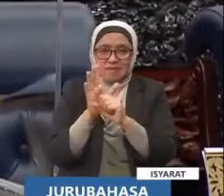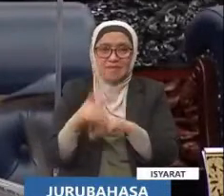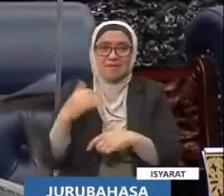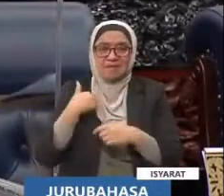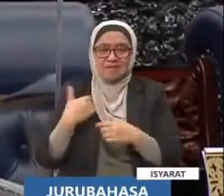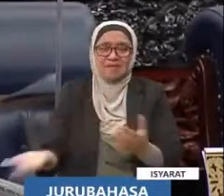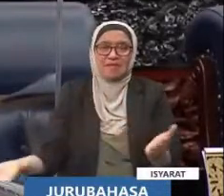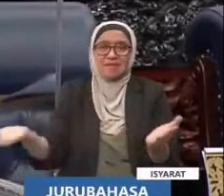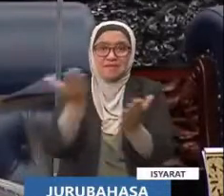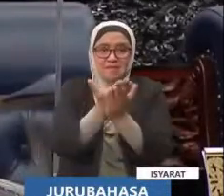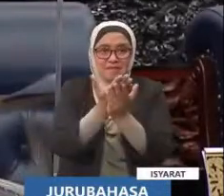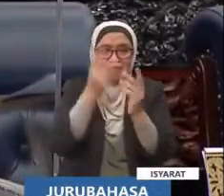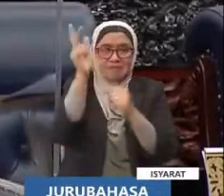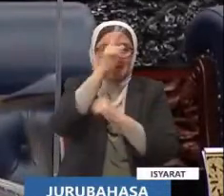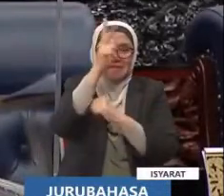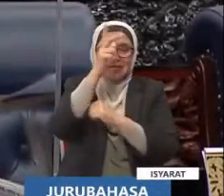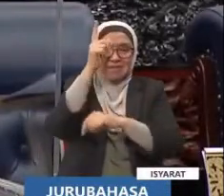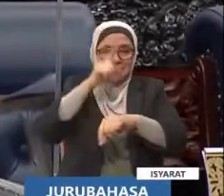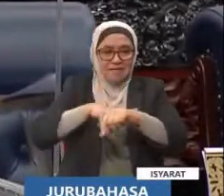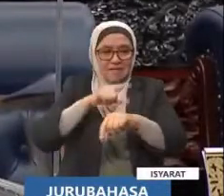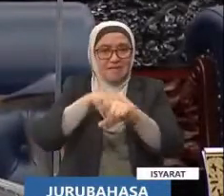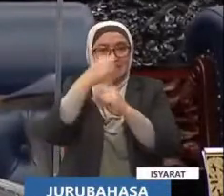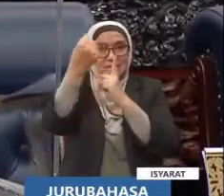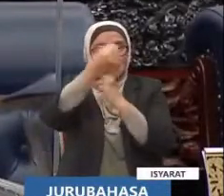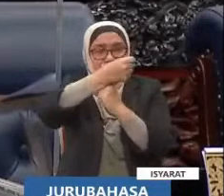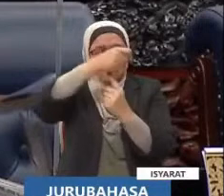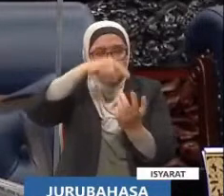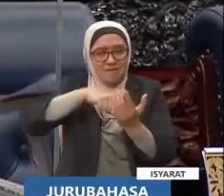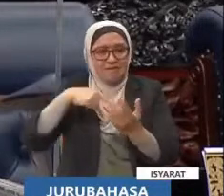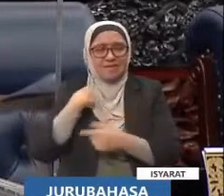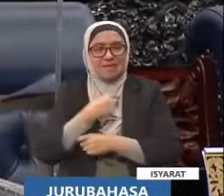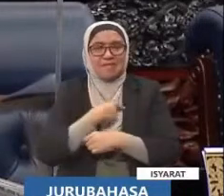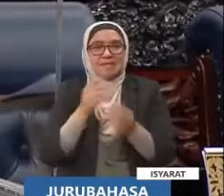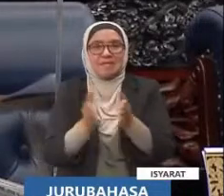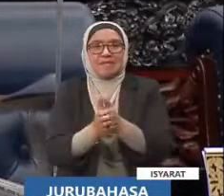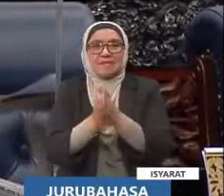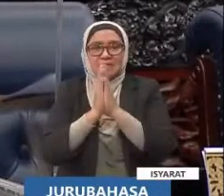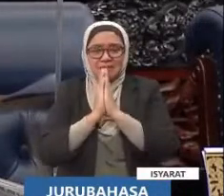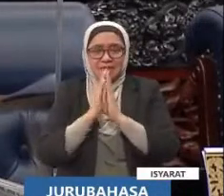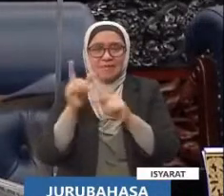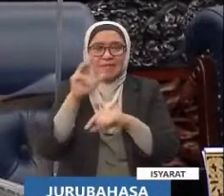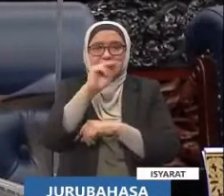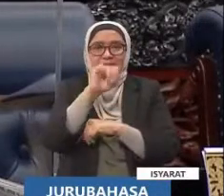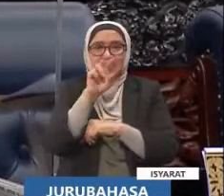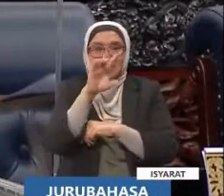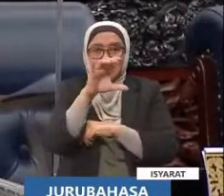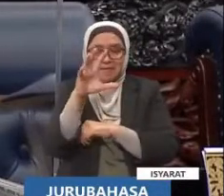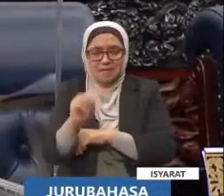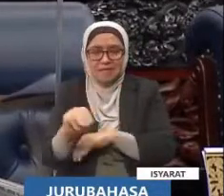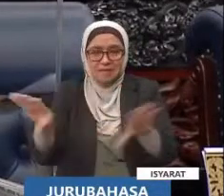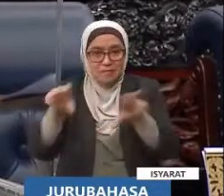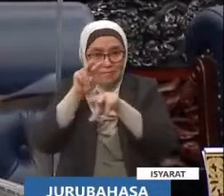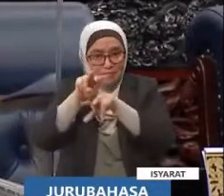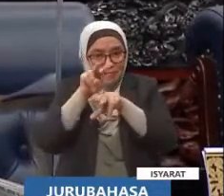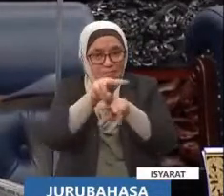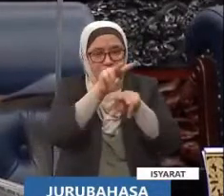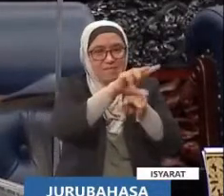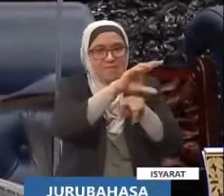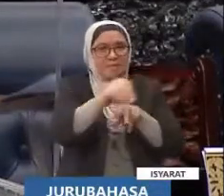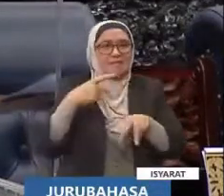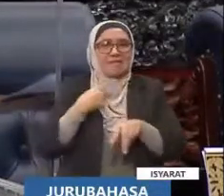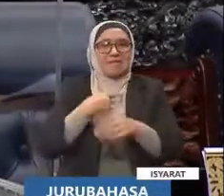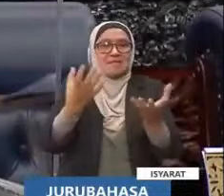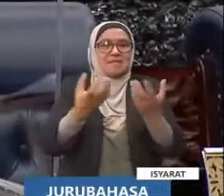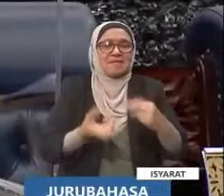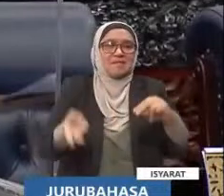berdepan dengan teknik pakai dalam keadaan ini kita akan pastikan mah menjalankan Pemantauan dan kita tidak meningkatkan